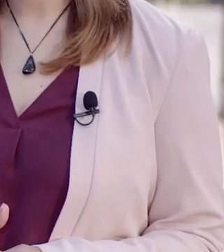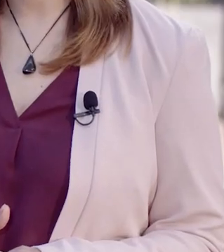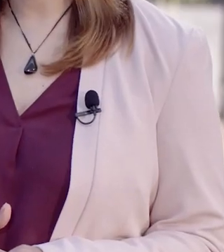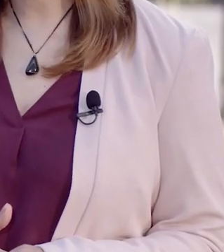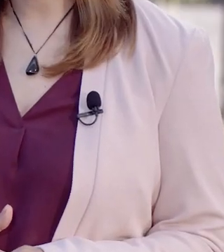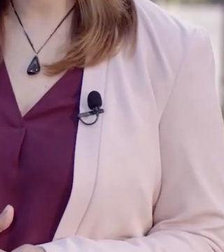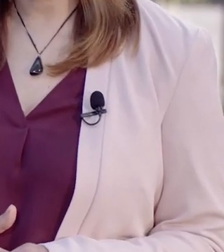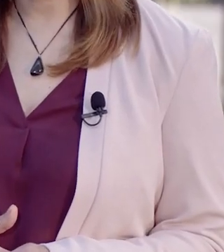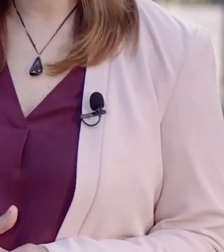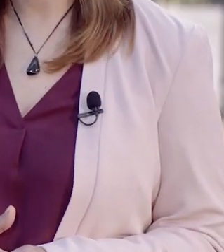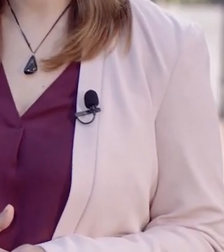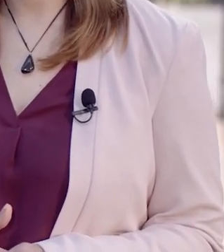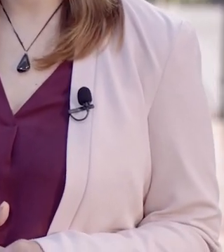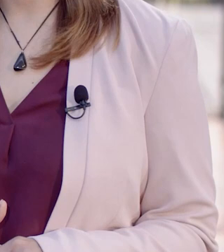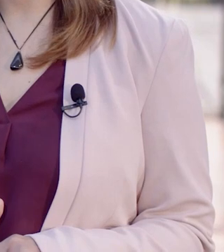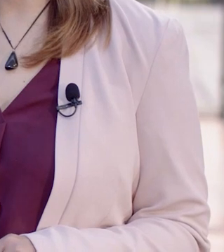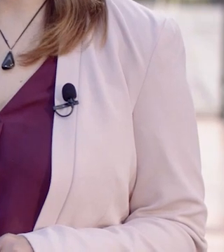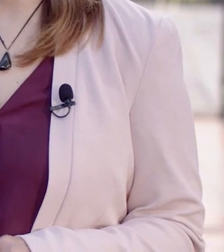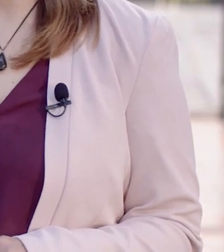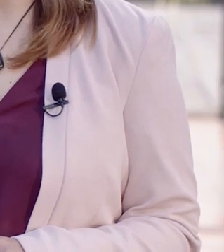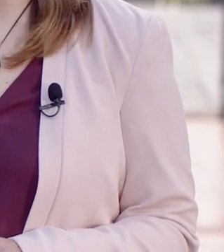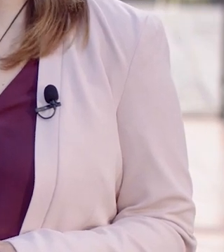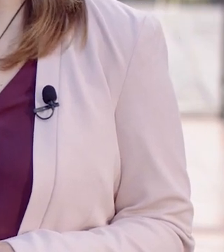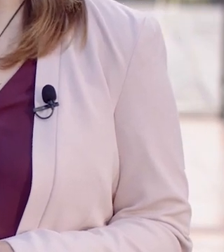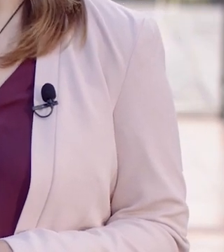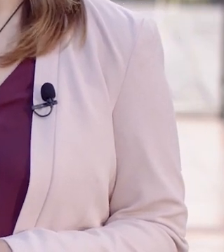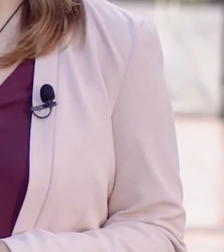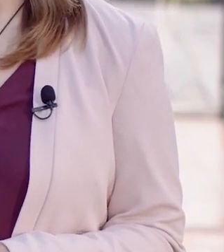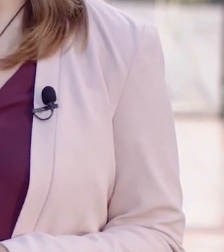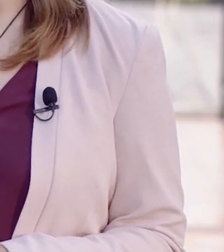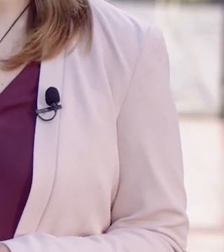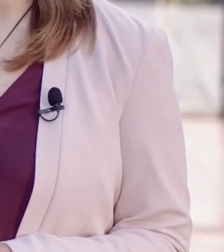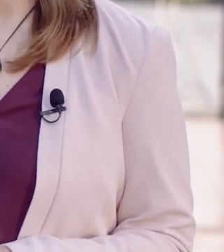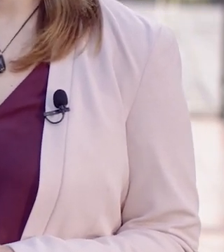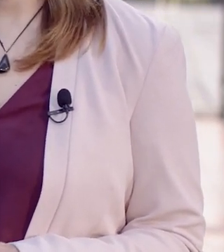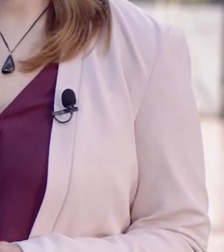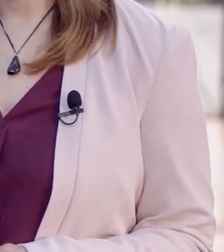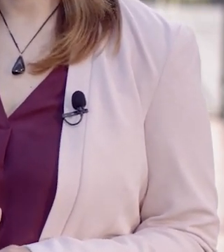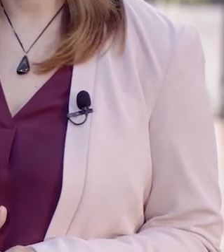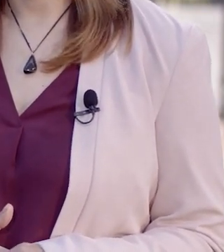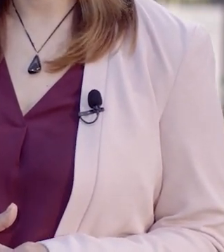żeby napisać krótką wiadomość na adres mailowy